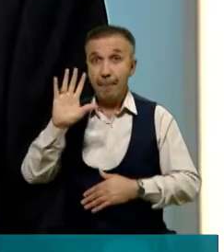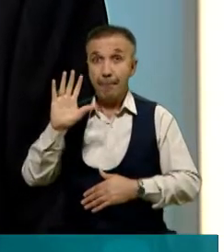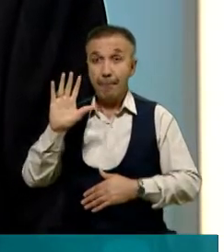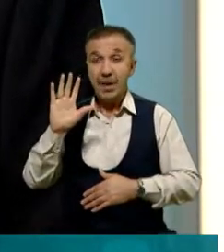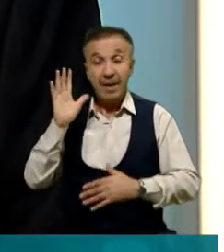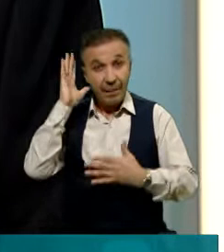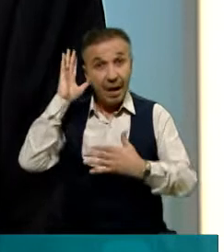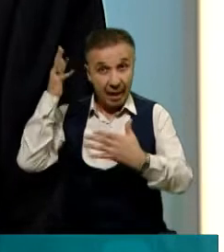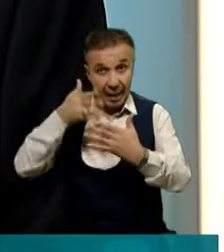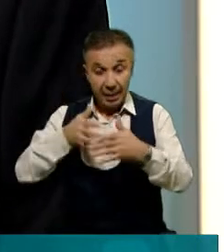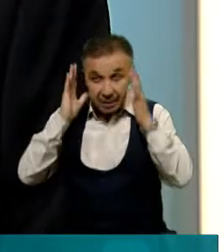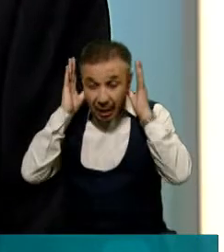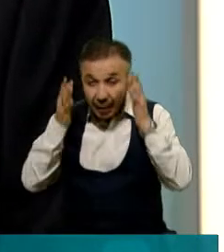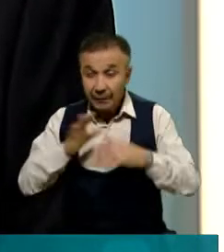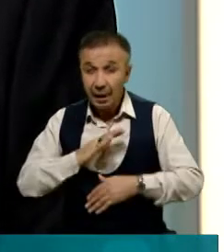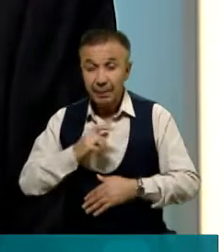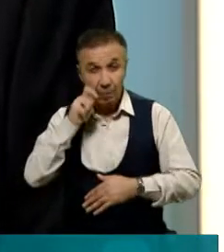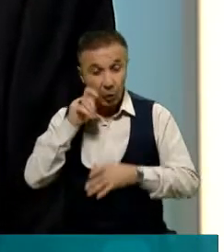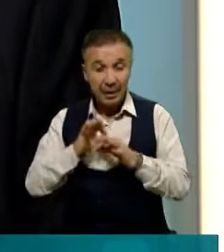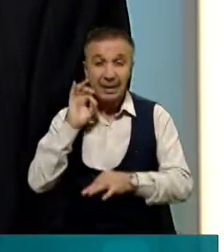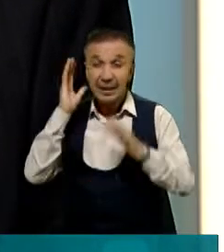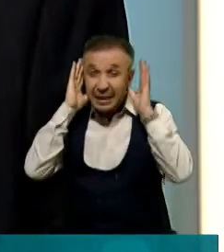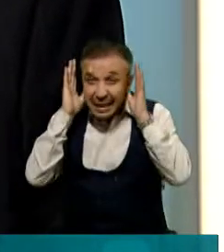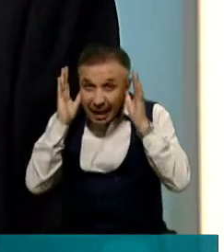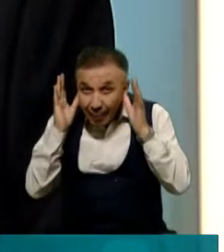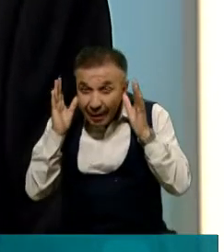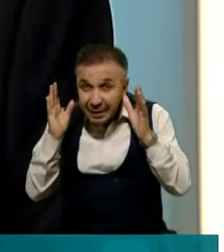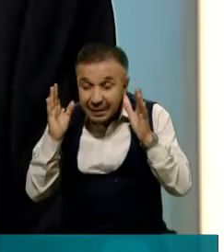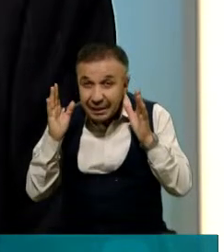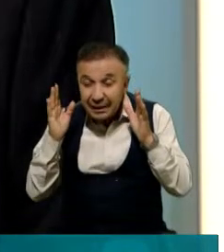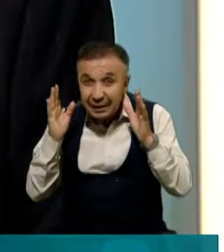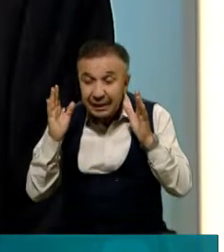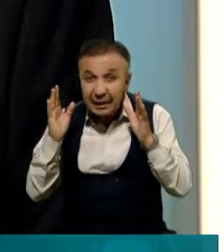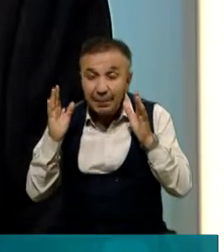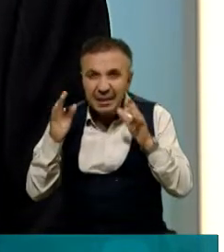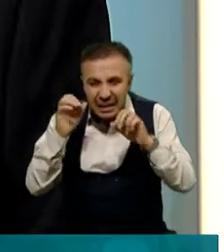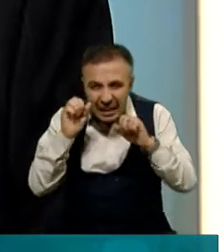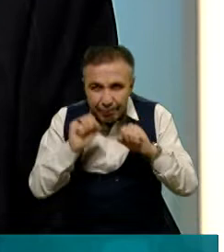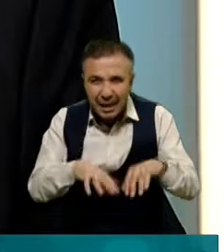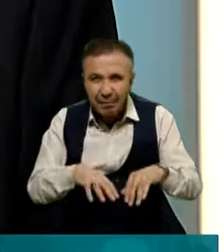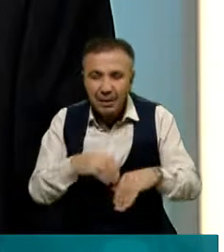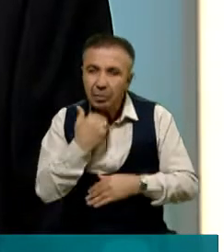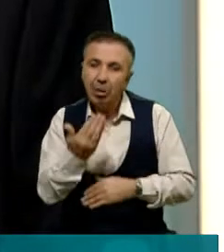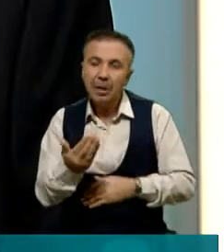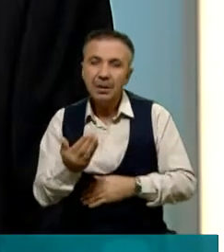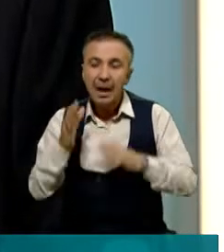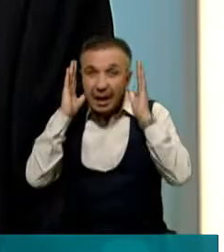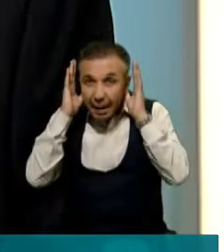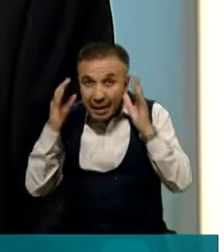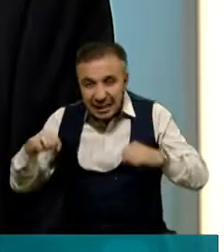şimdi Bir Müslümanın namazını terk etmesi söz konusu olamaz yani namazın kazaya